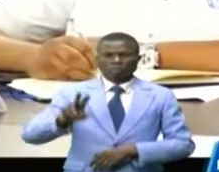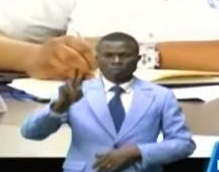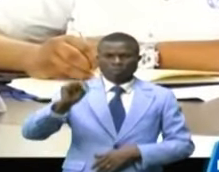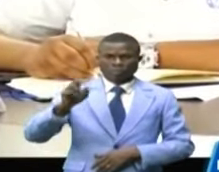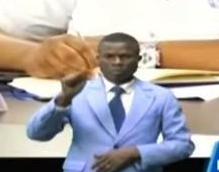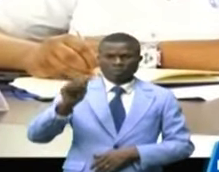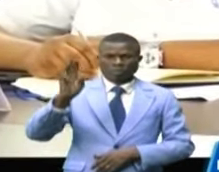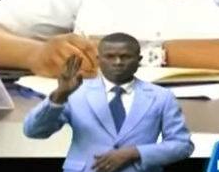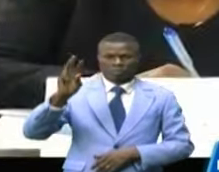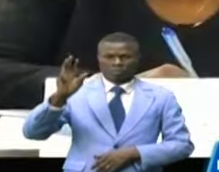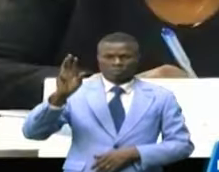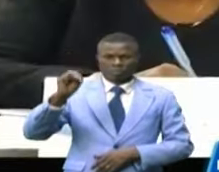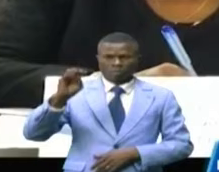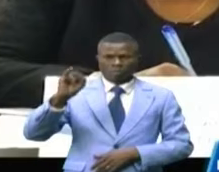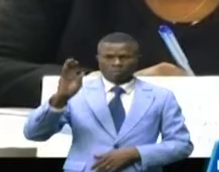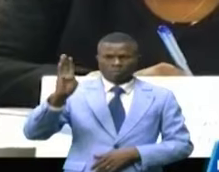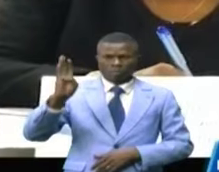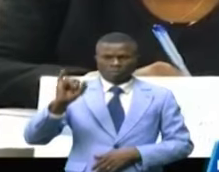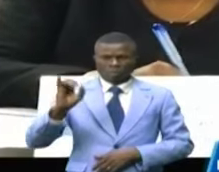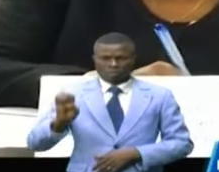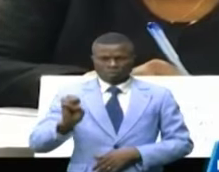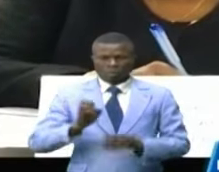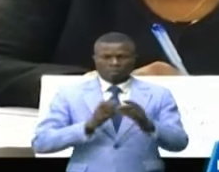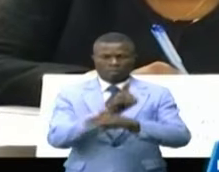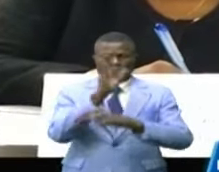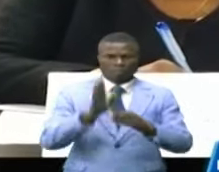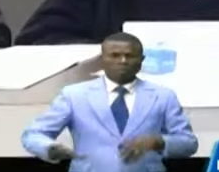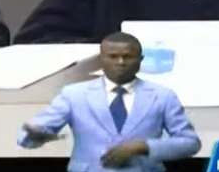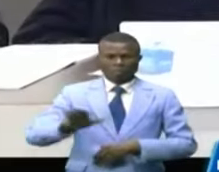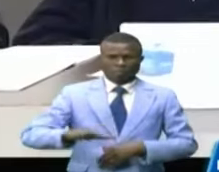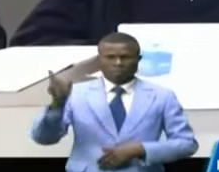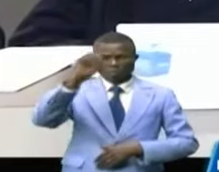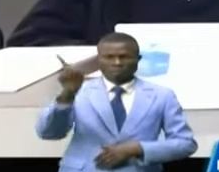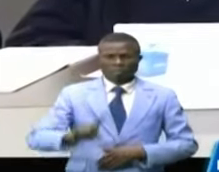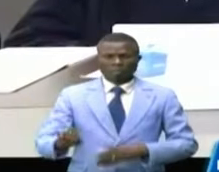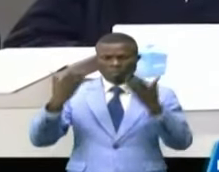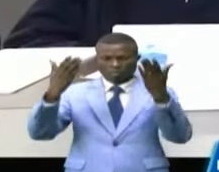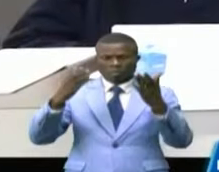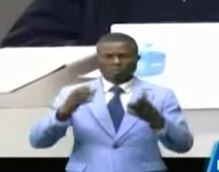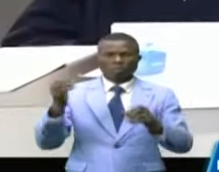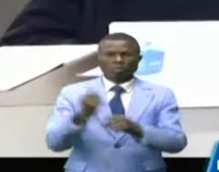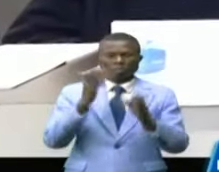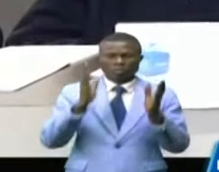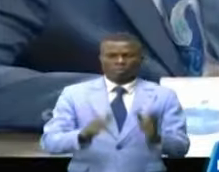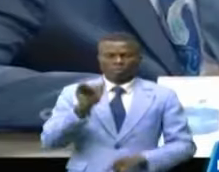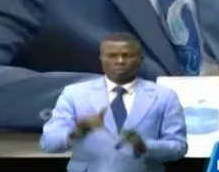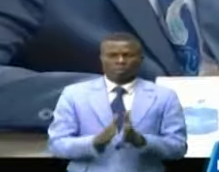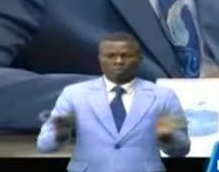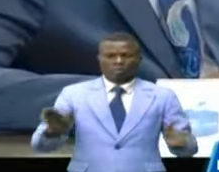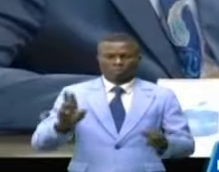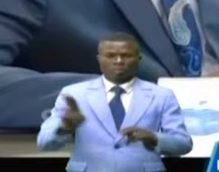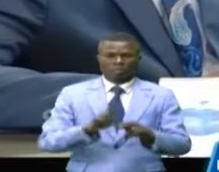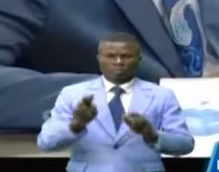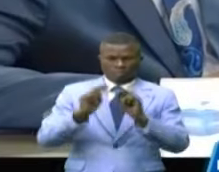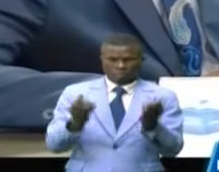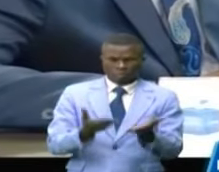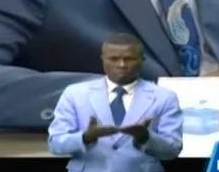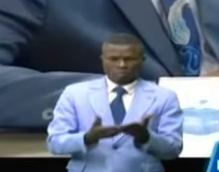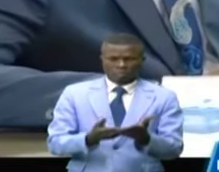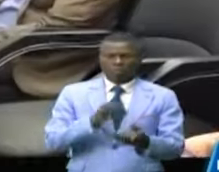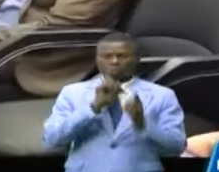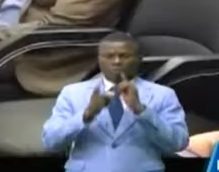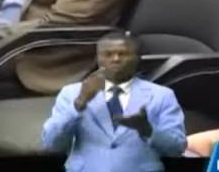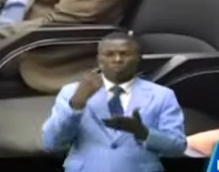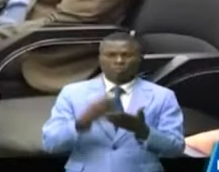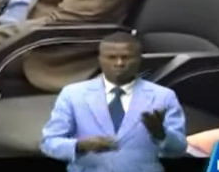de Jennifer Suzanne Chiriga, déléguée du Zimbabwe, et de quelques fonctionnaires du secrétariat de cette institution. À l'issue de ces